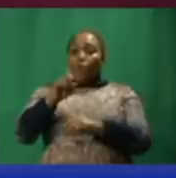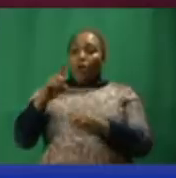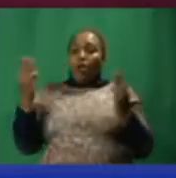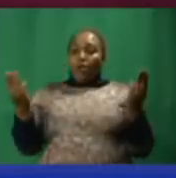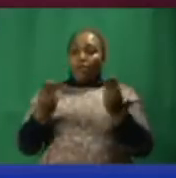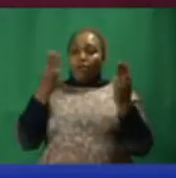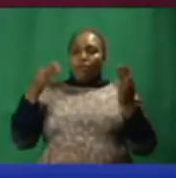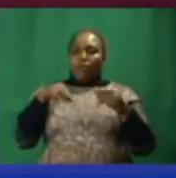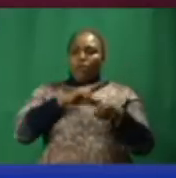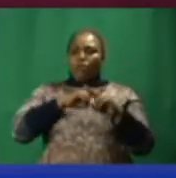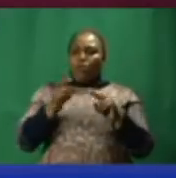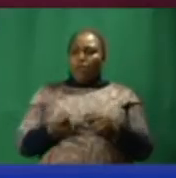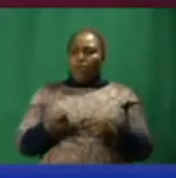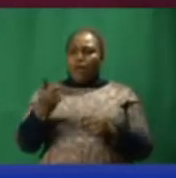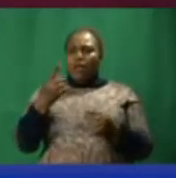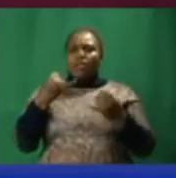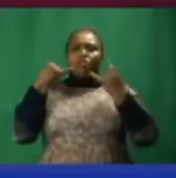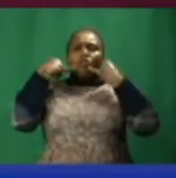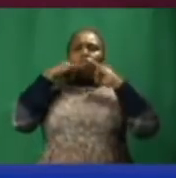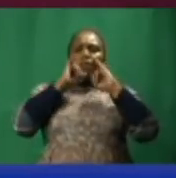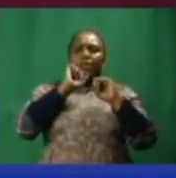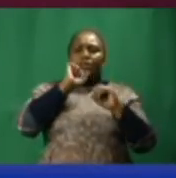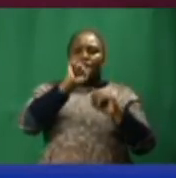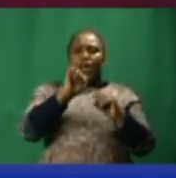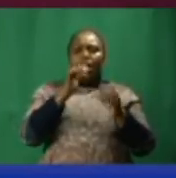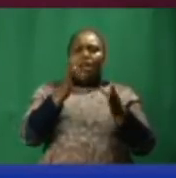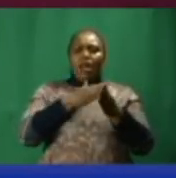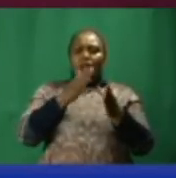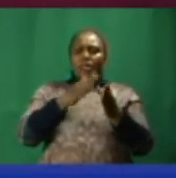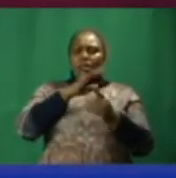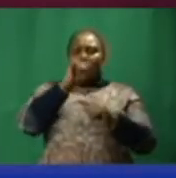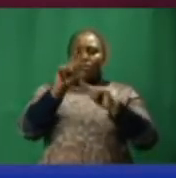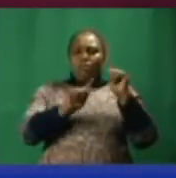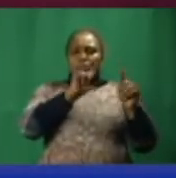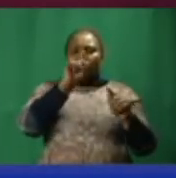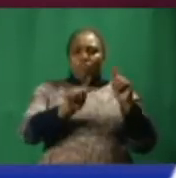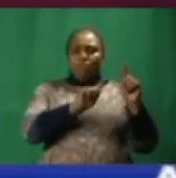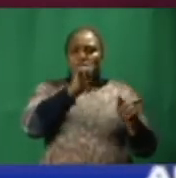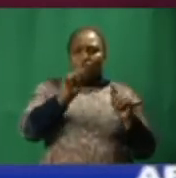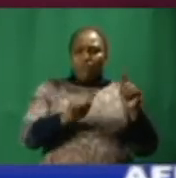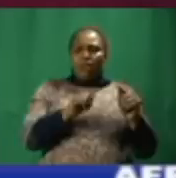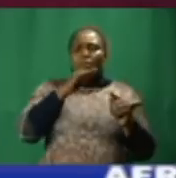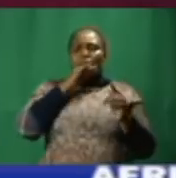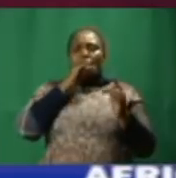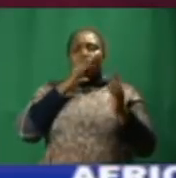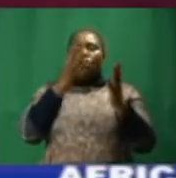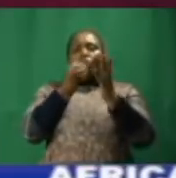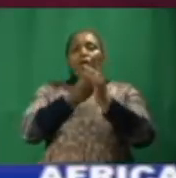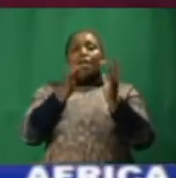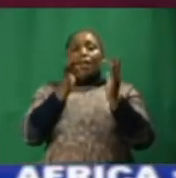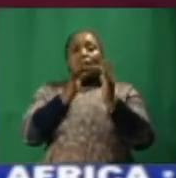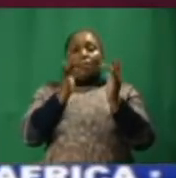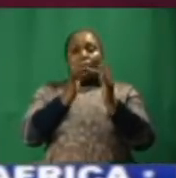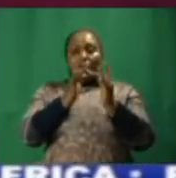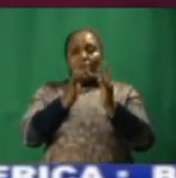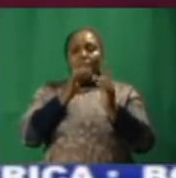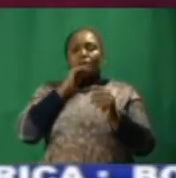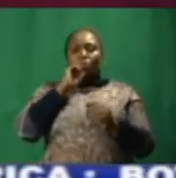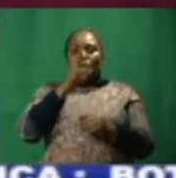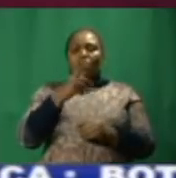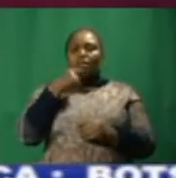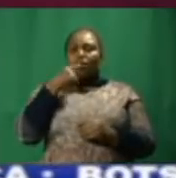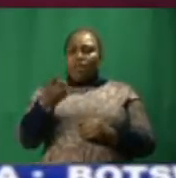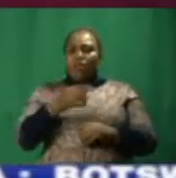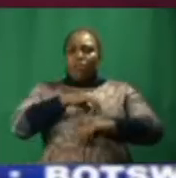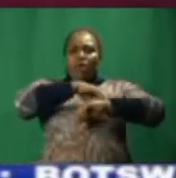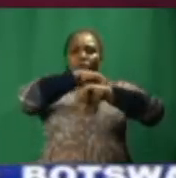singaqale sithumele imininingwane yaso siphendvule imilayeto etaba ithumelelwe ngama-emails. Kansi ke letawubatshela ukuthi